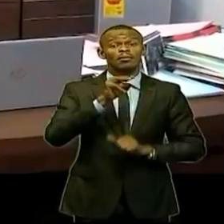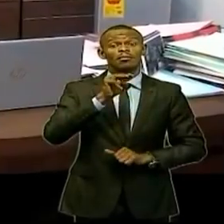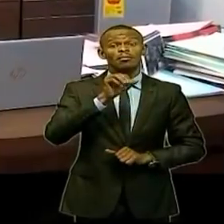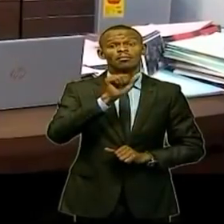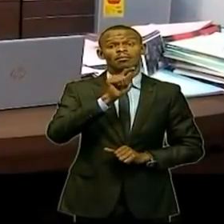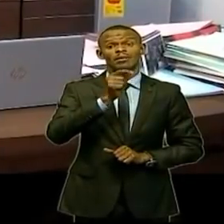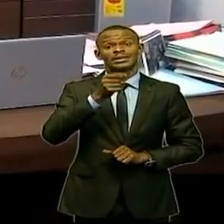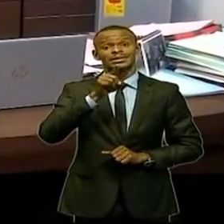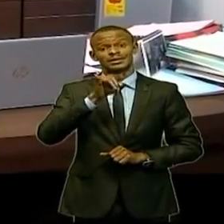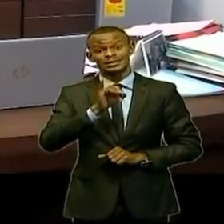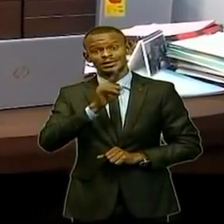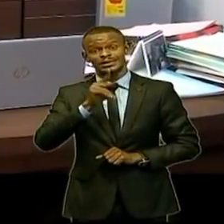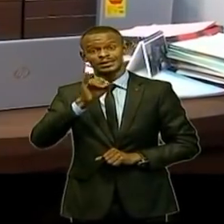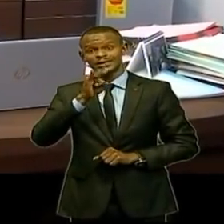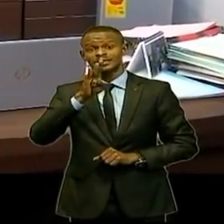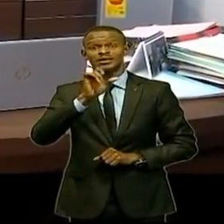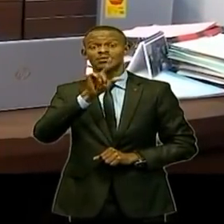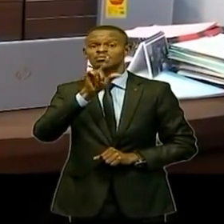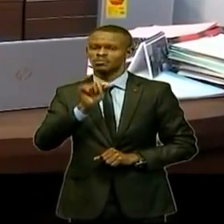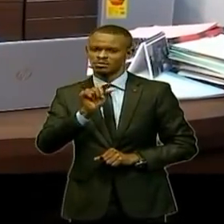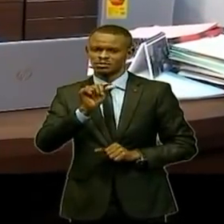l'émoi.